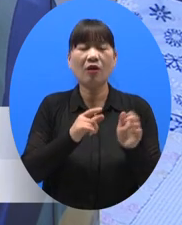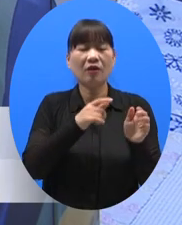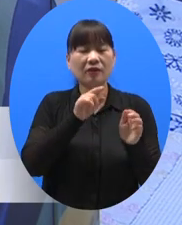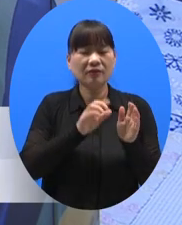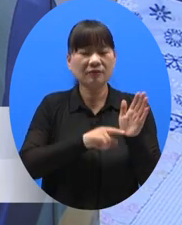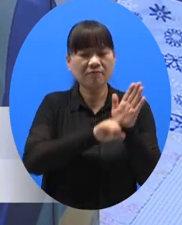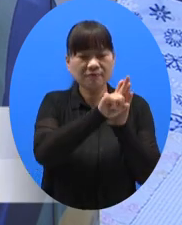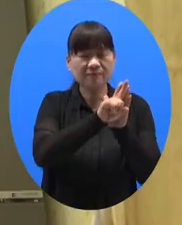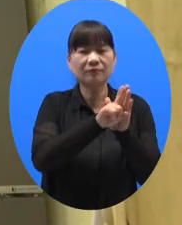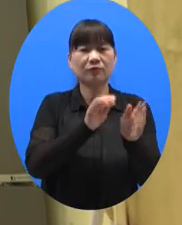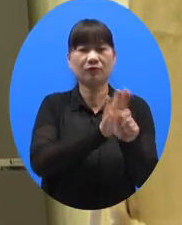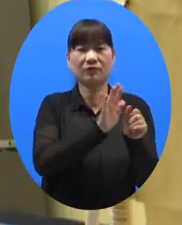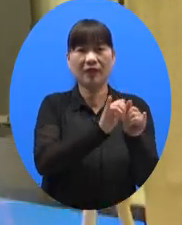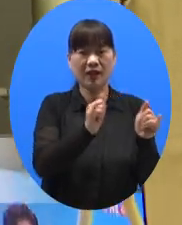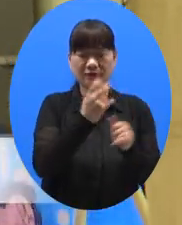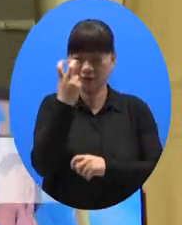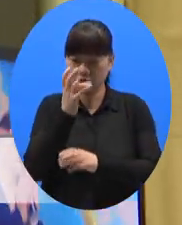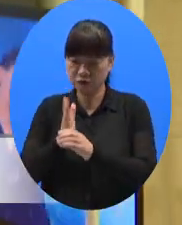기자입니다.